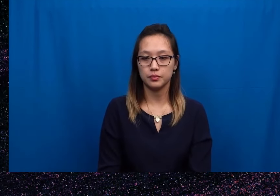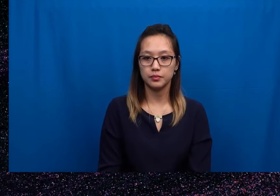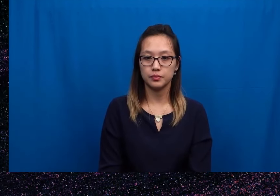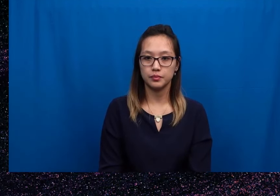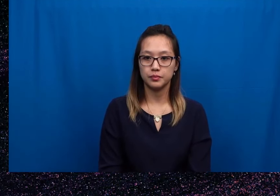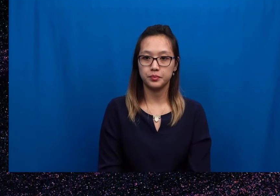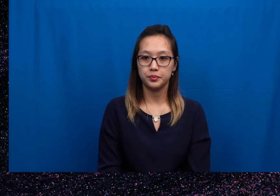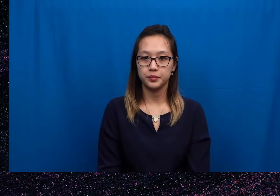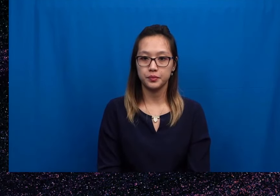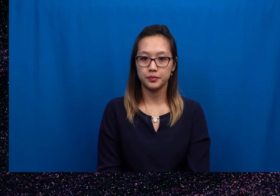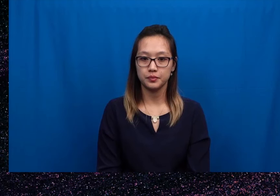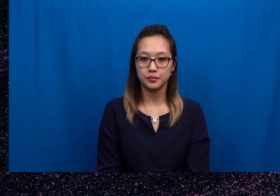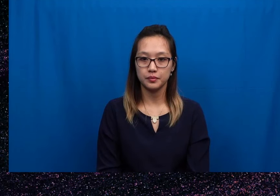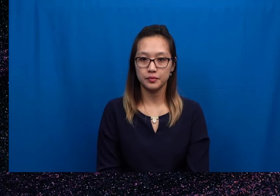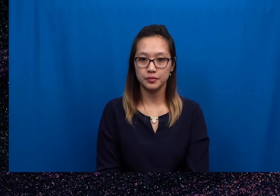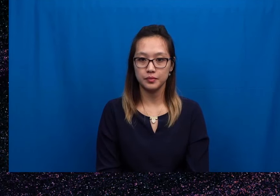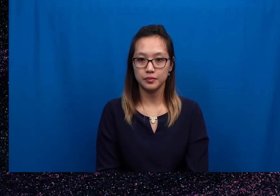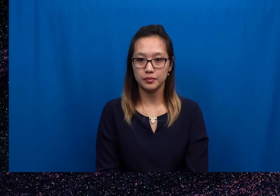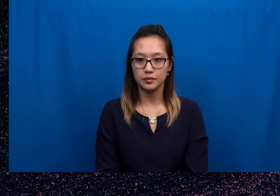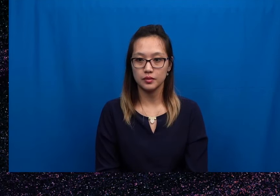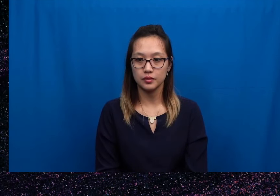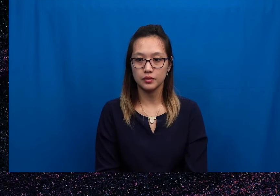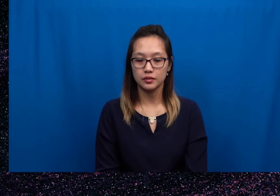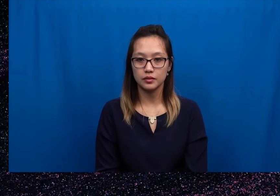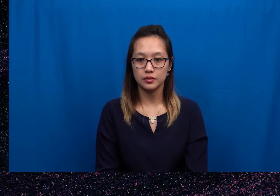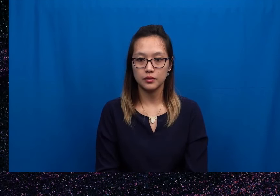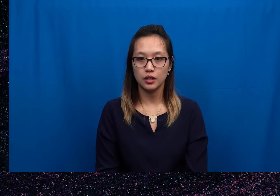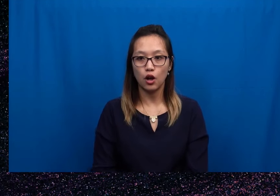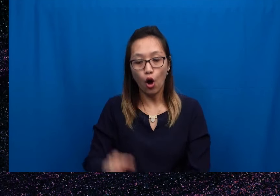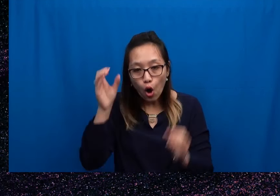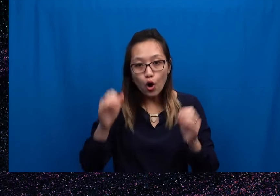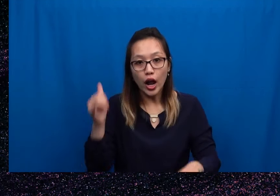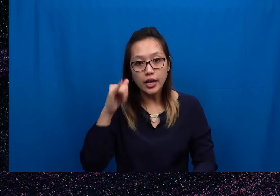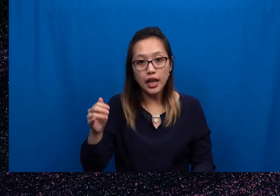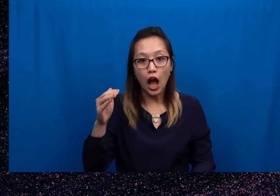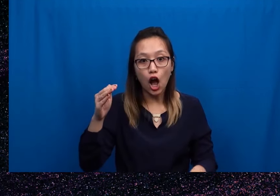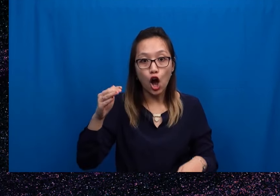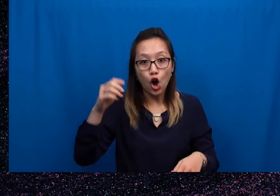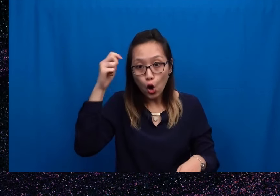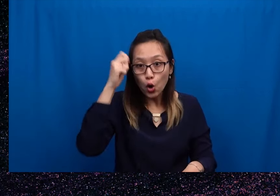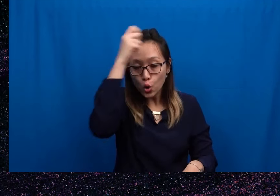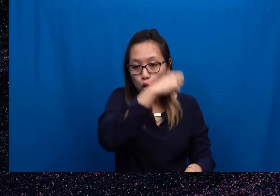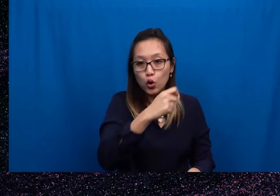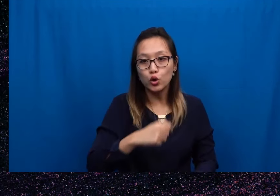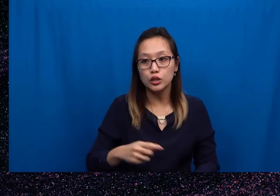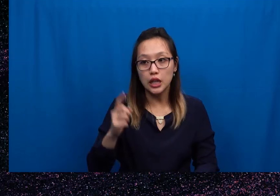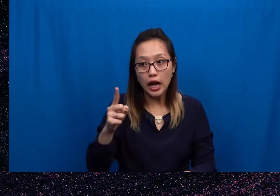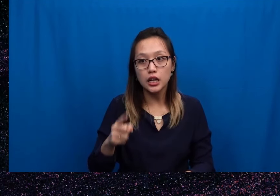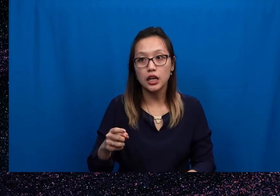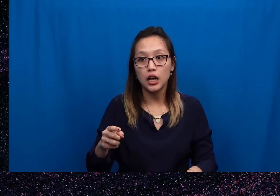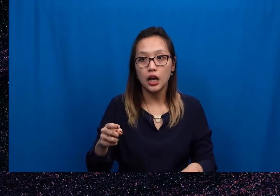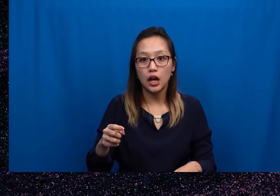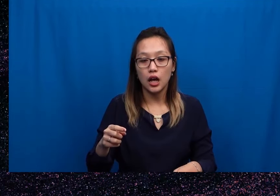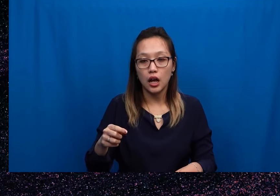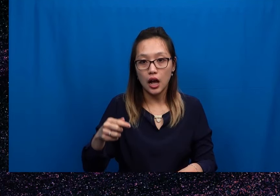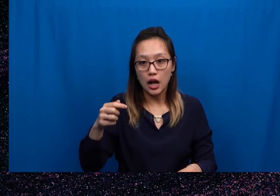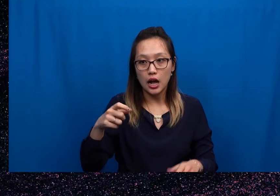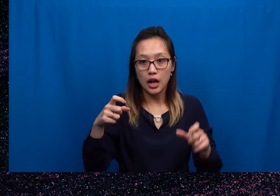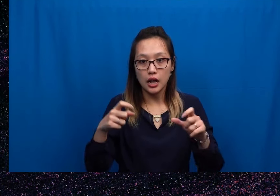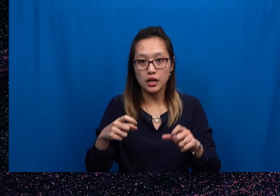Orang yang bisa lulus dari sekolahnya Gamaliel, itu sudah langsung juga dihormati. Karena